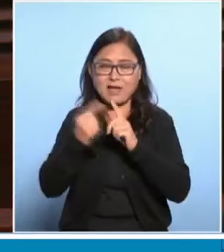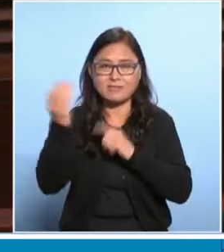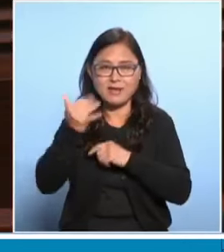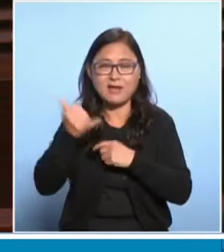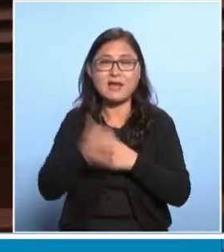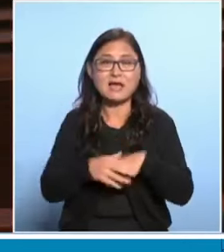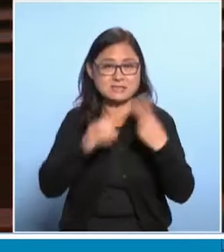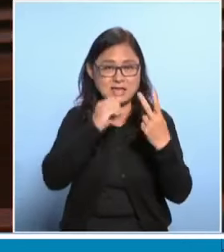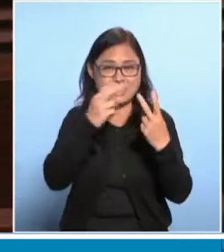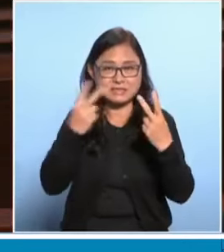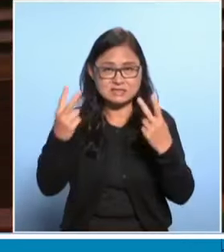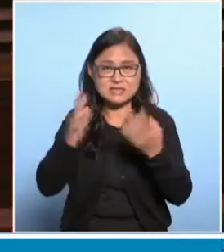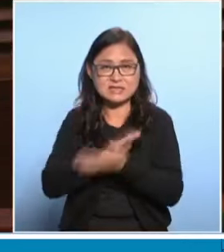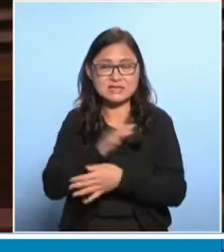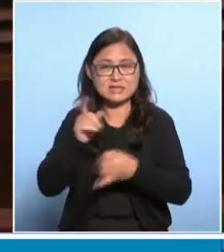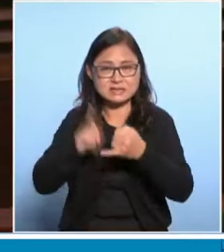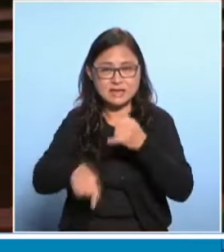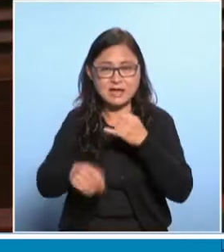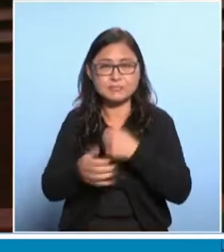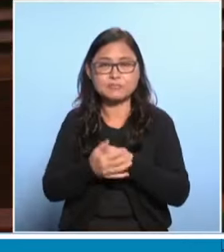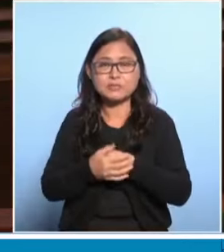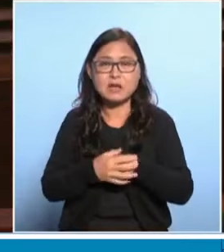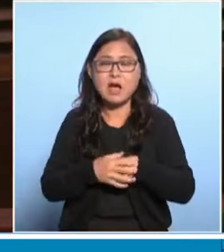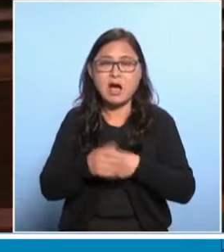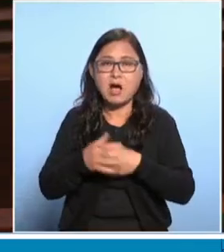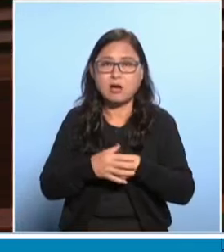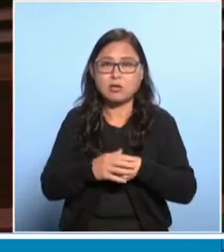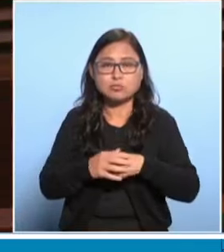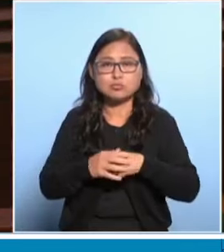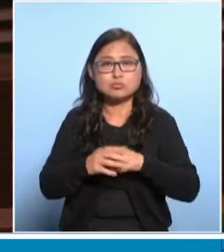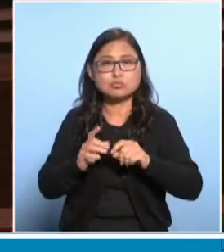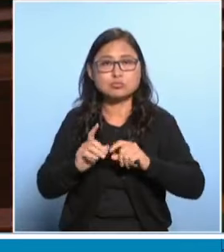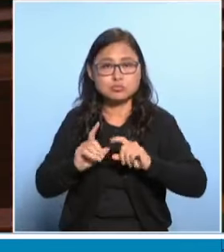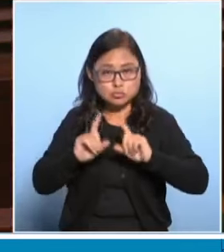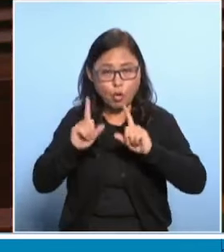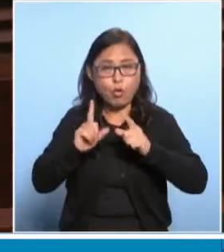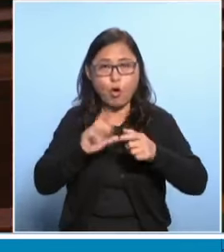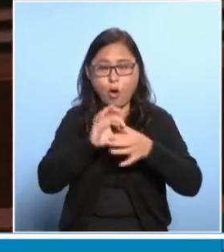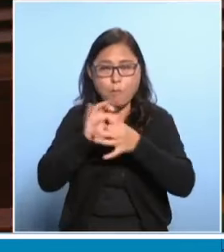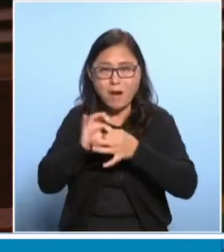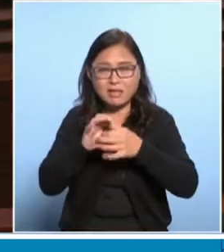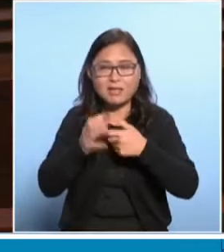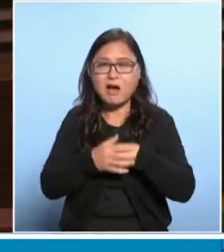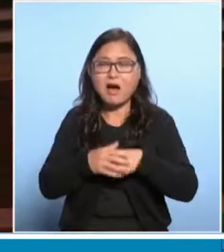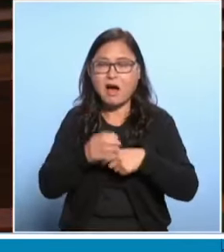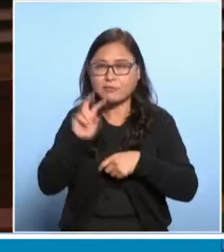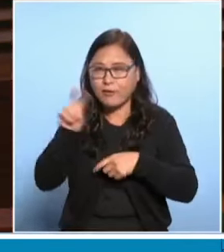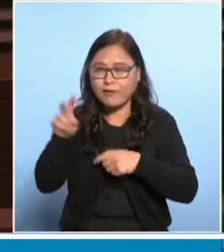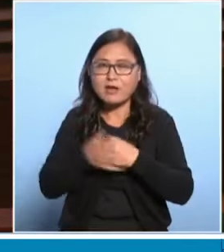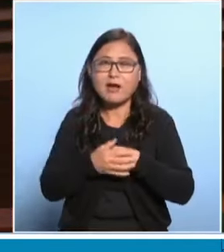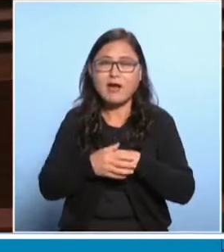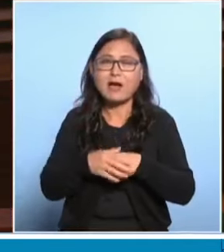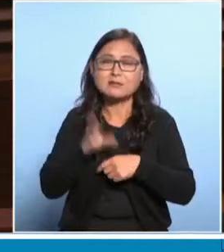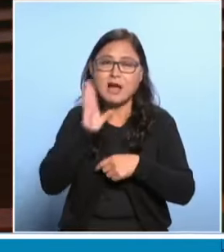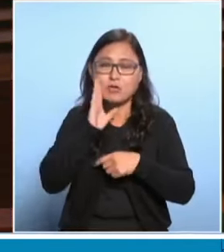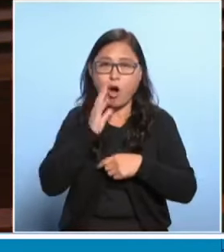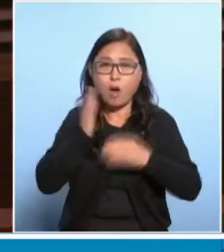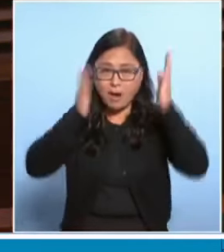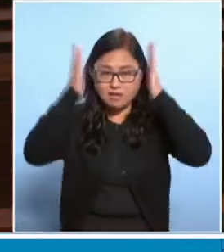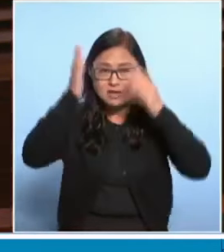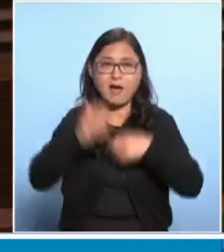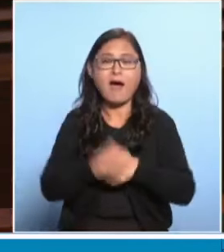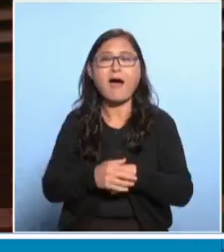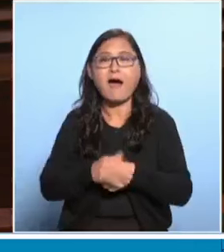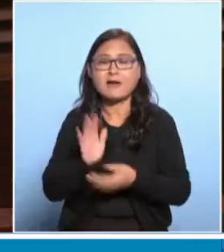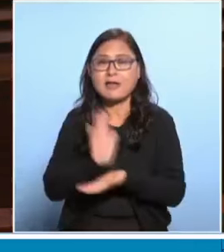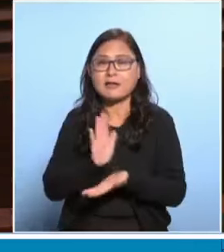2022年底復辦大型東盟考察團，接待近60名來自泰國、馬來西亞、印尼、菲律賓和新加